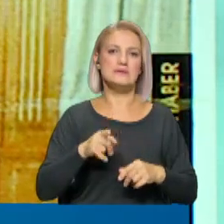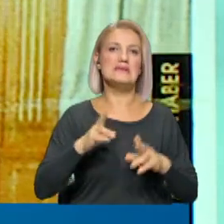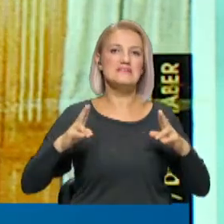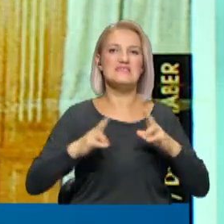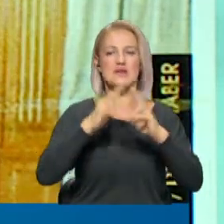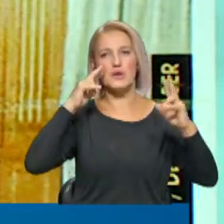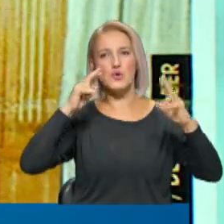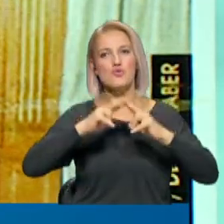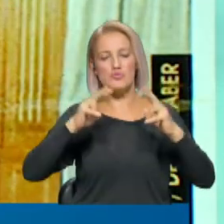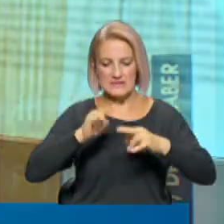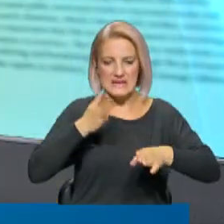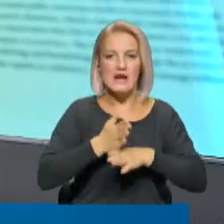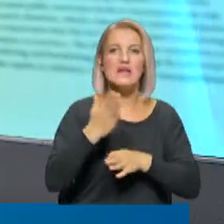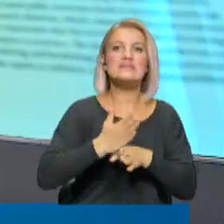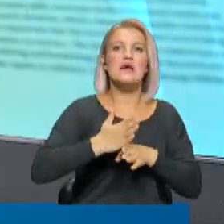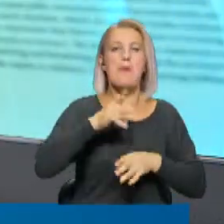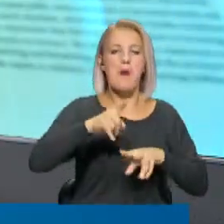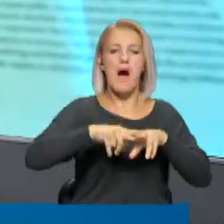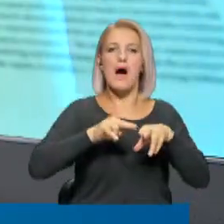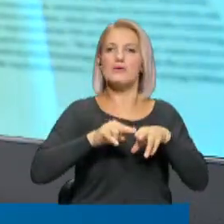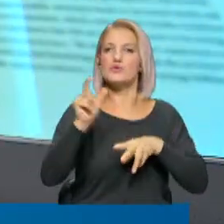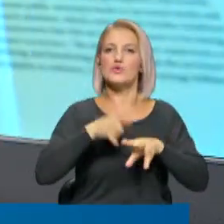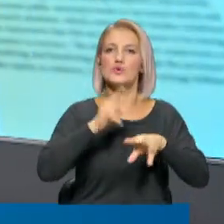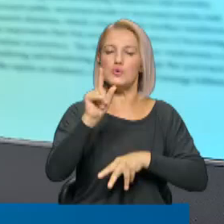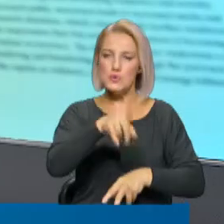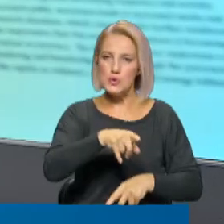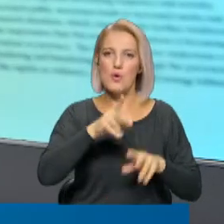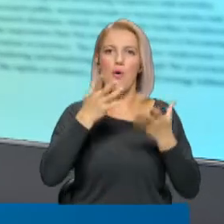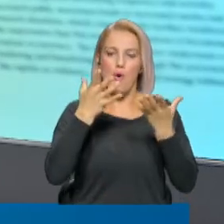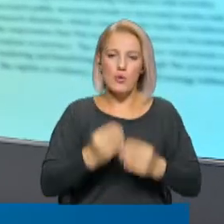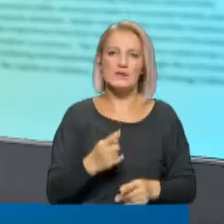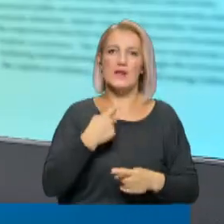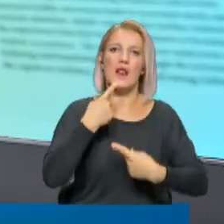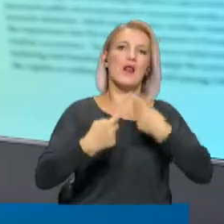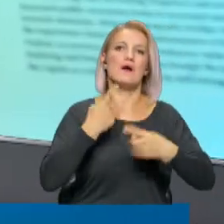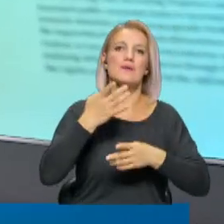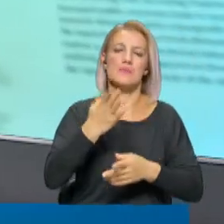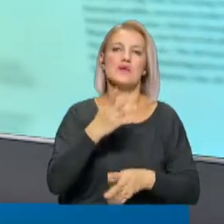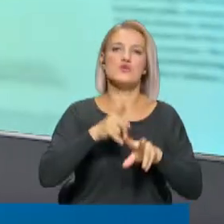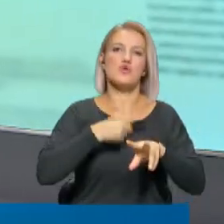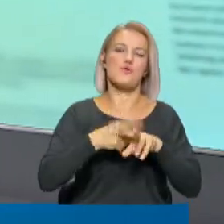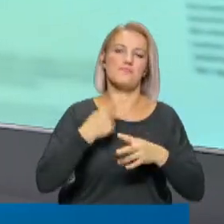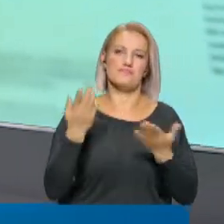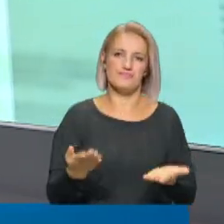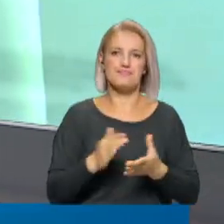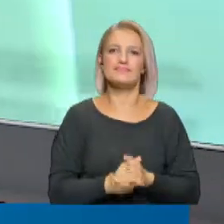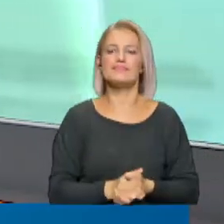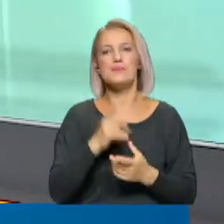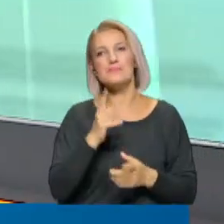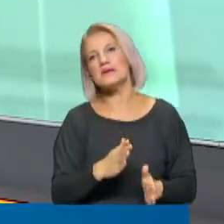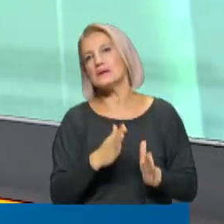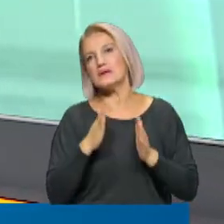zirvenin görüşmesinin esas sebebinin Akkuyu nükleer santrali olduğuna dair getirilen bir yorumdu. Tabii bir